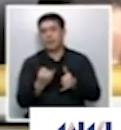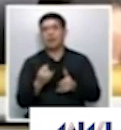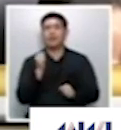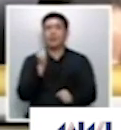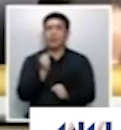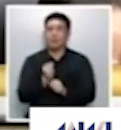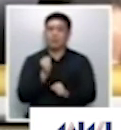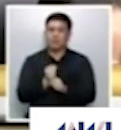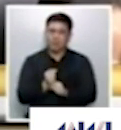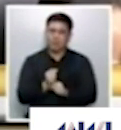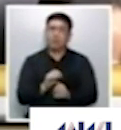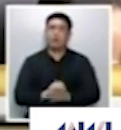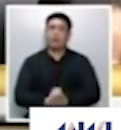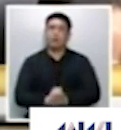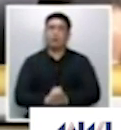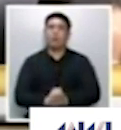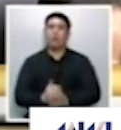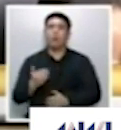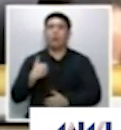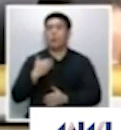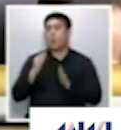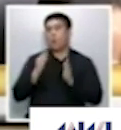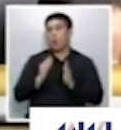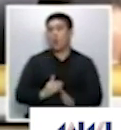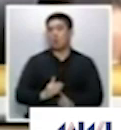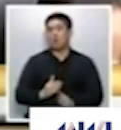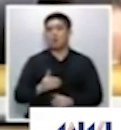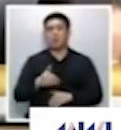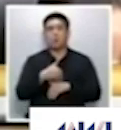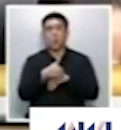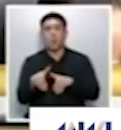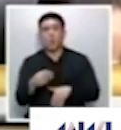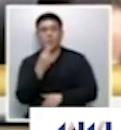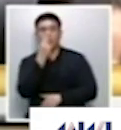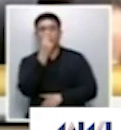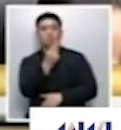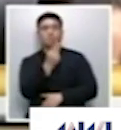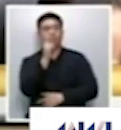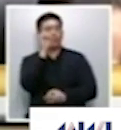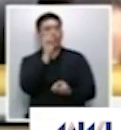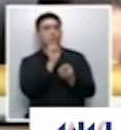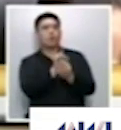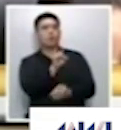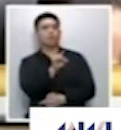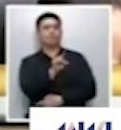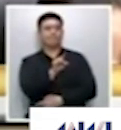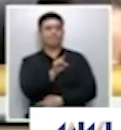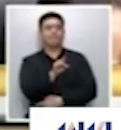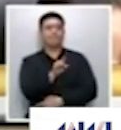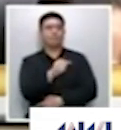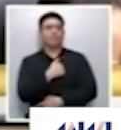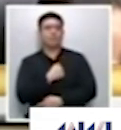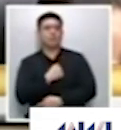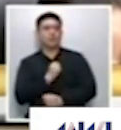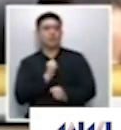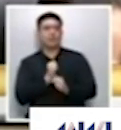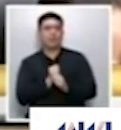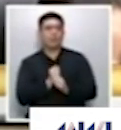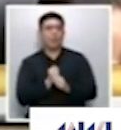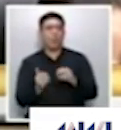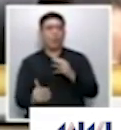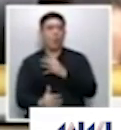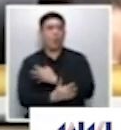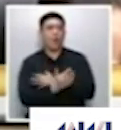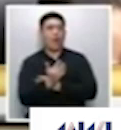าวเขาบอกว่าคนแปลกหน้าคนที่ไม่รู้จักกันจะทำความผิดถึ